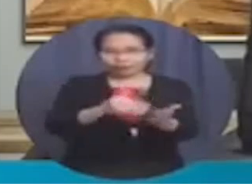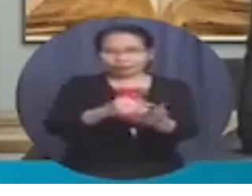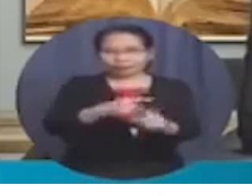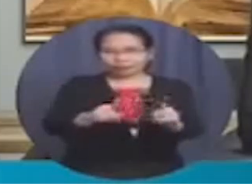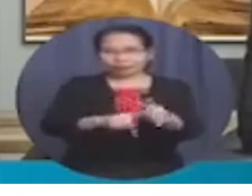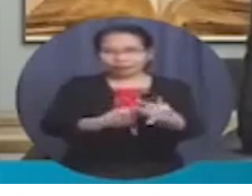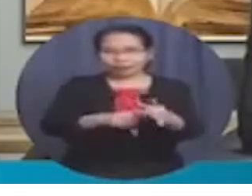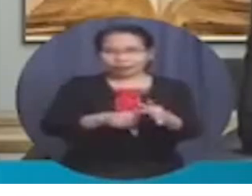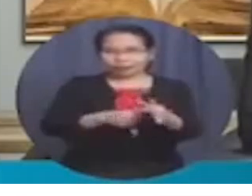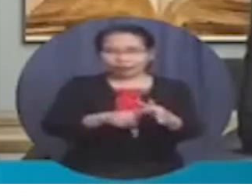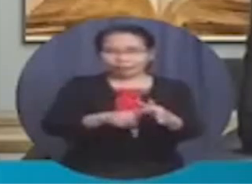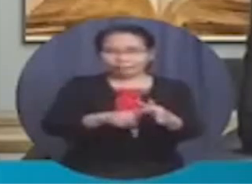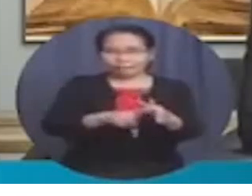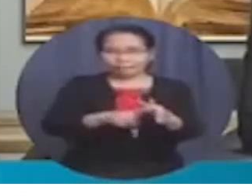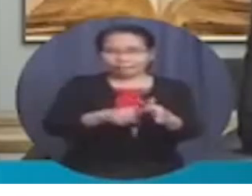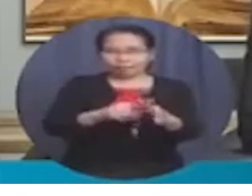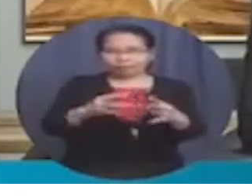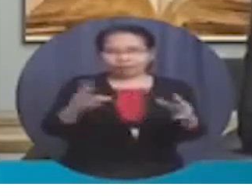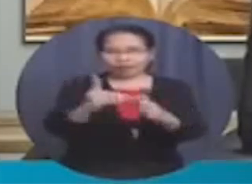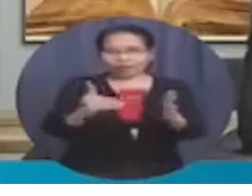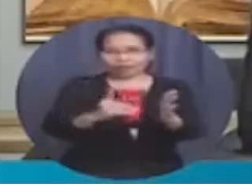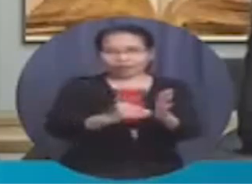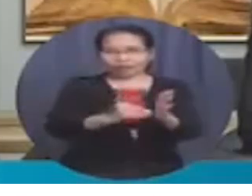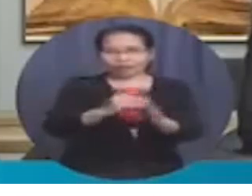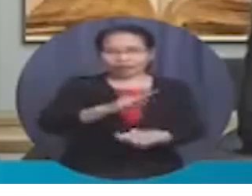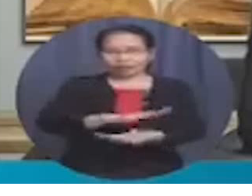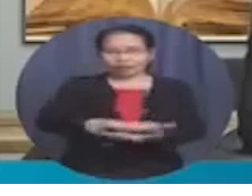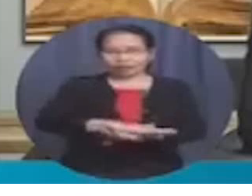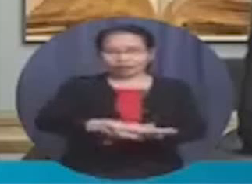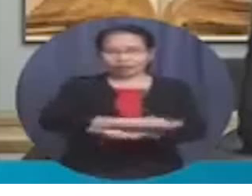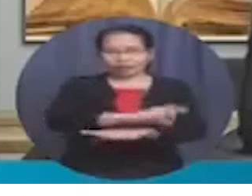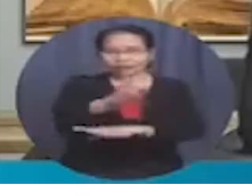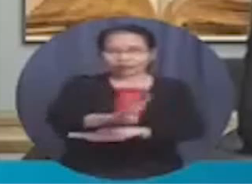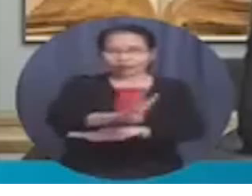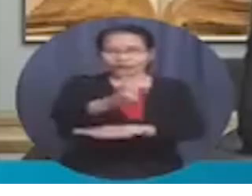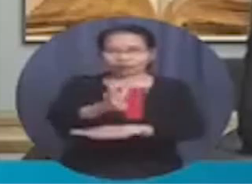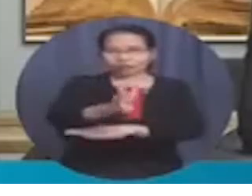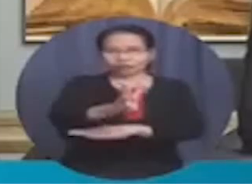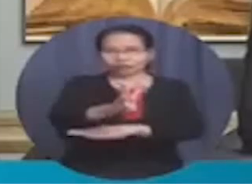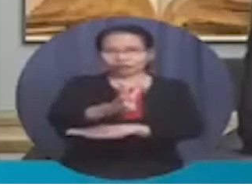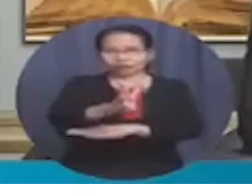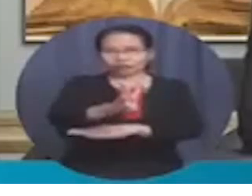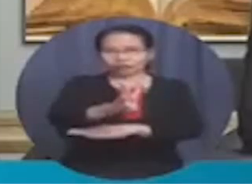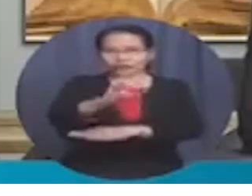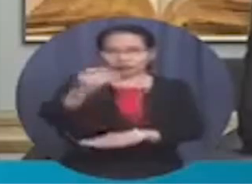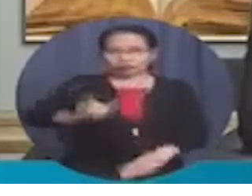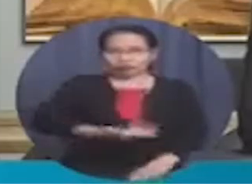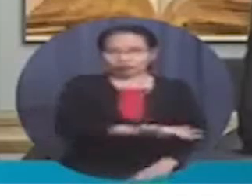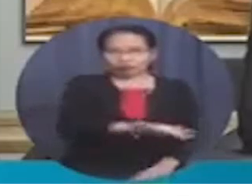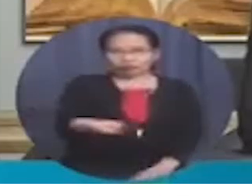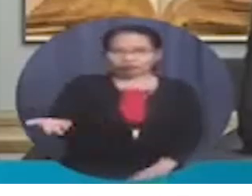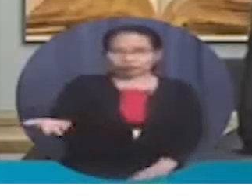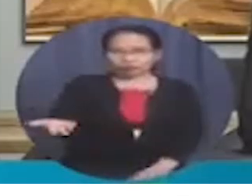mag-start po kasi tayo ng ating mass indoctrination sessions ng Wednesday. So, inaanyayahan namin